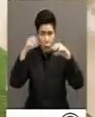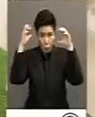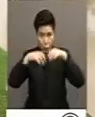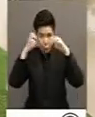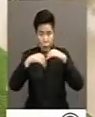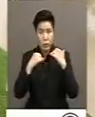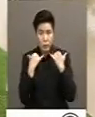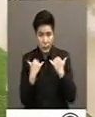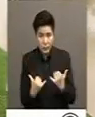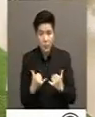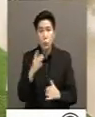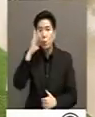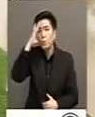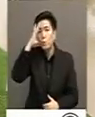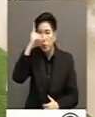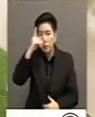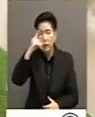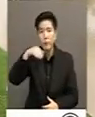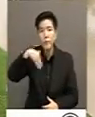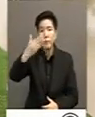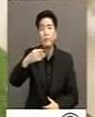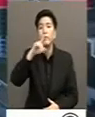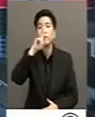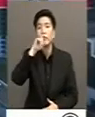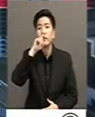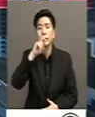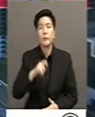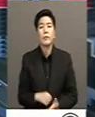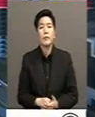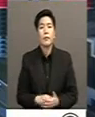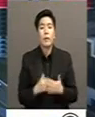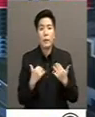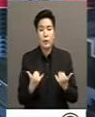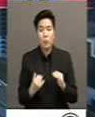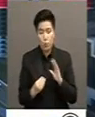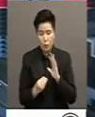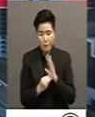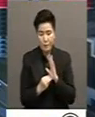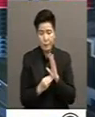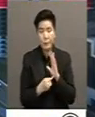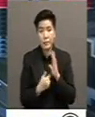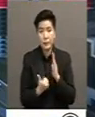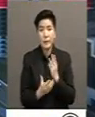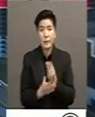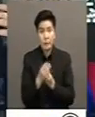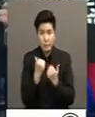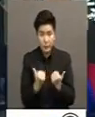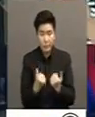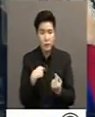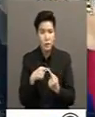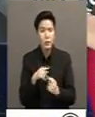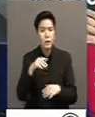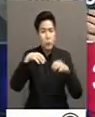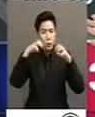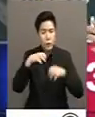อย่างหนักในช่วงของวันพรุ่งนี้และวันอาทิตย์นี้นะครับสำหรับในกรุงเทพมหานครตลอดทั้งสัปดาห์จะมีฝนร้อย